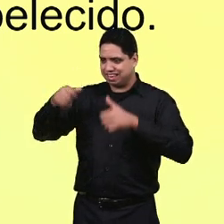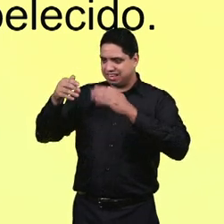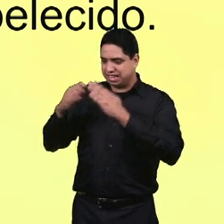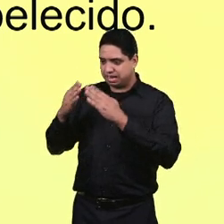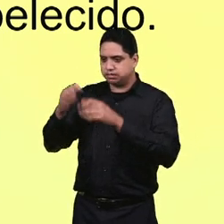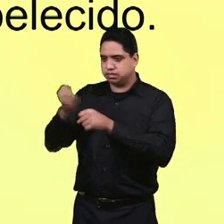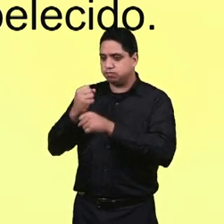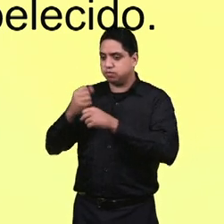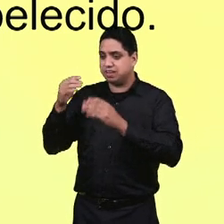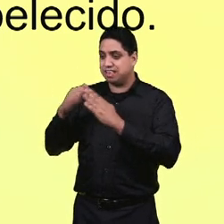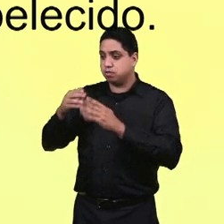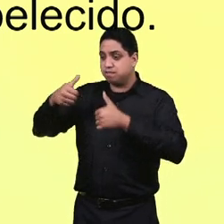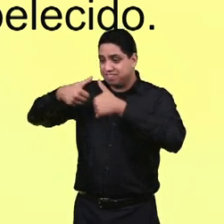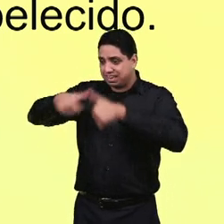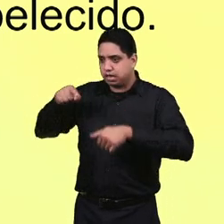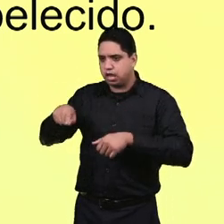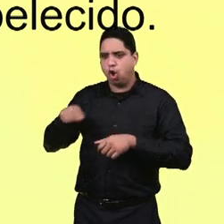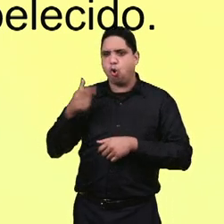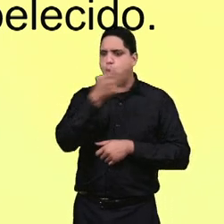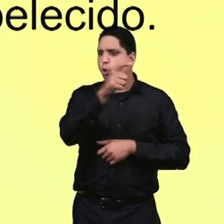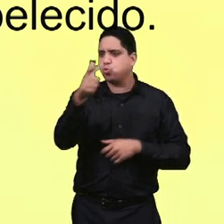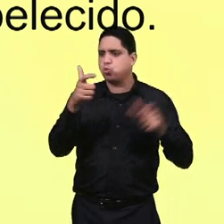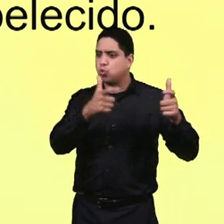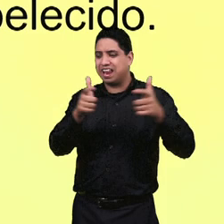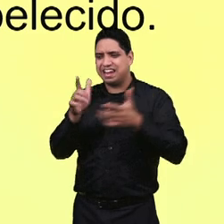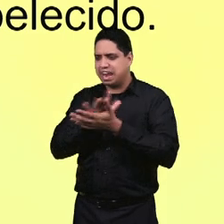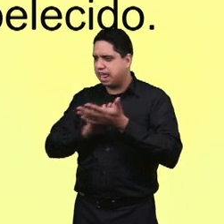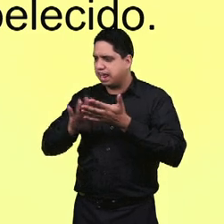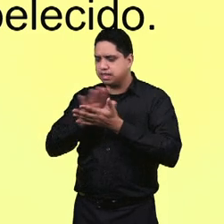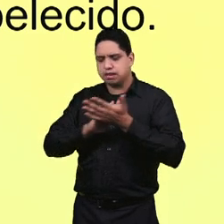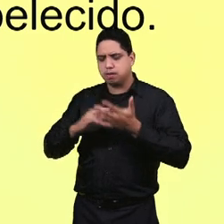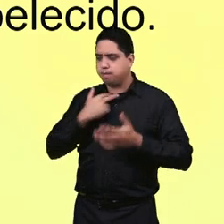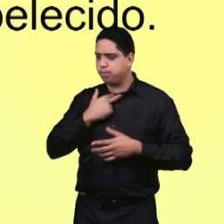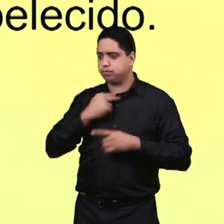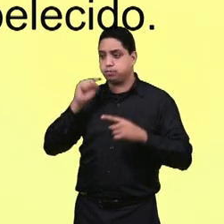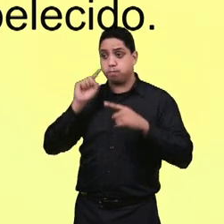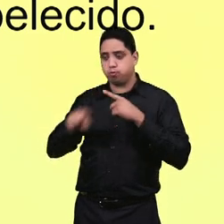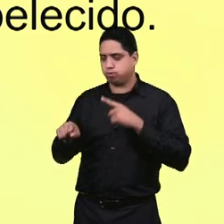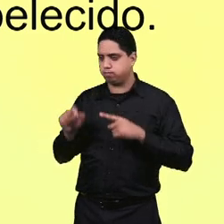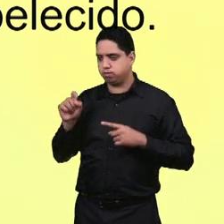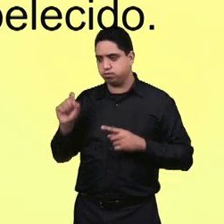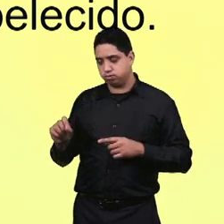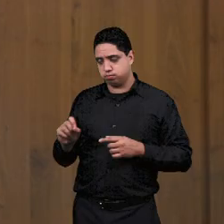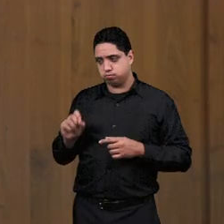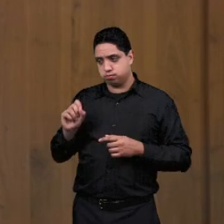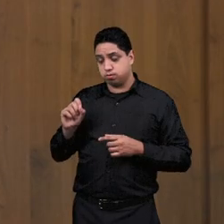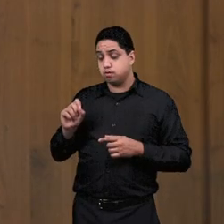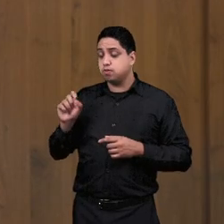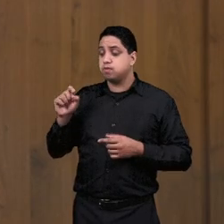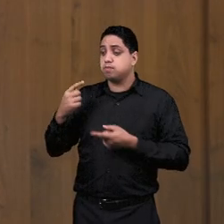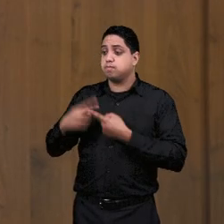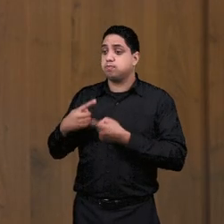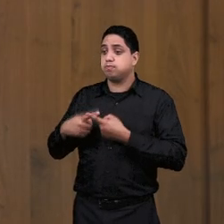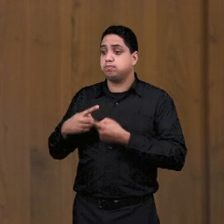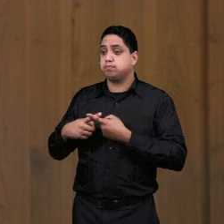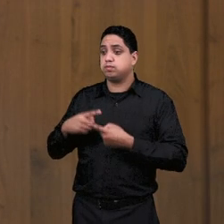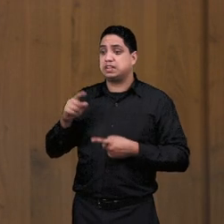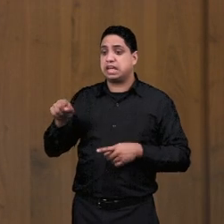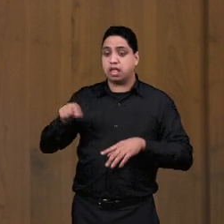vas quitter ni d'un côté ni de l'autre. Tu ne vas pas quitter la ville. Tu ne vas pas dépasser le